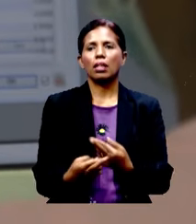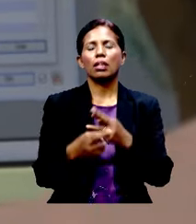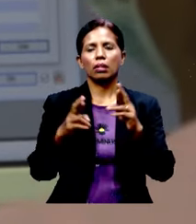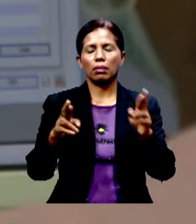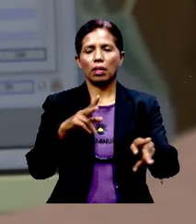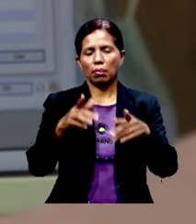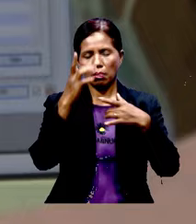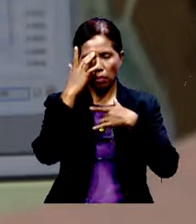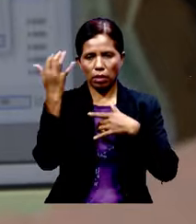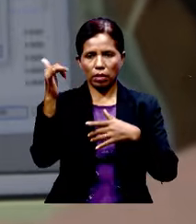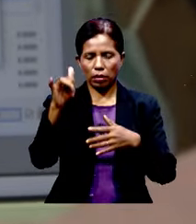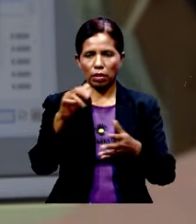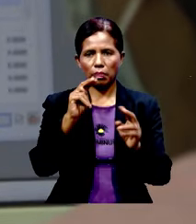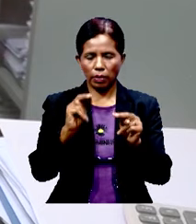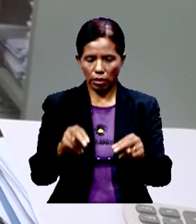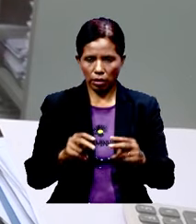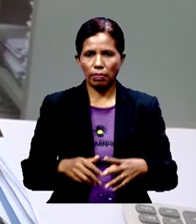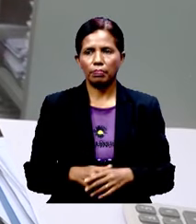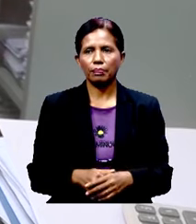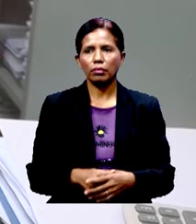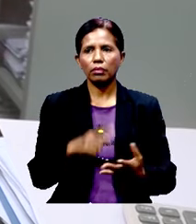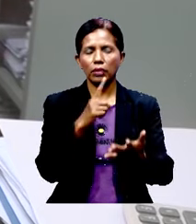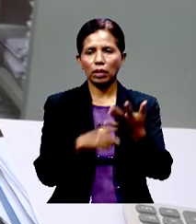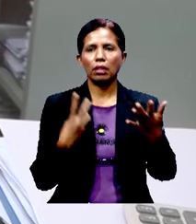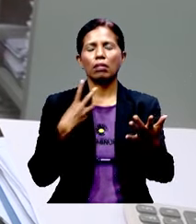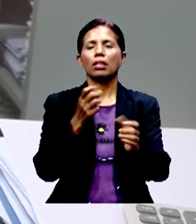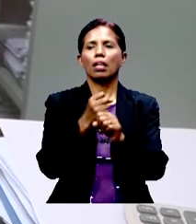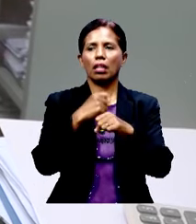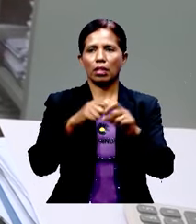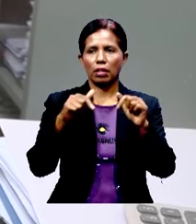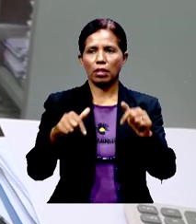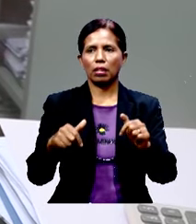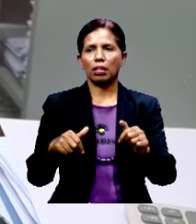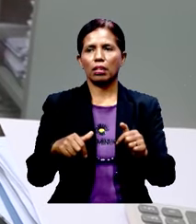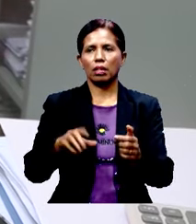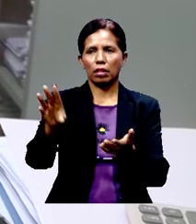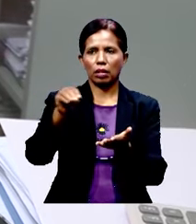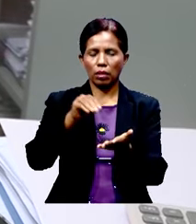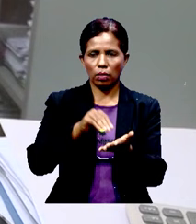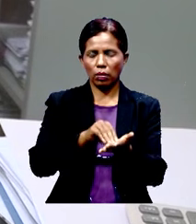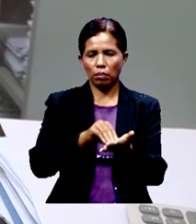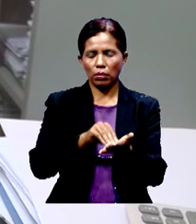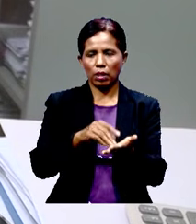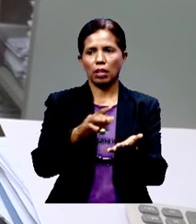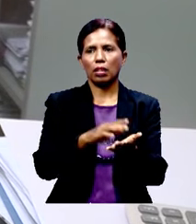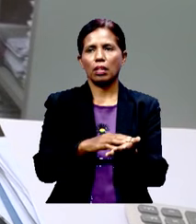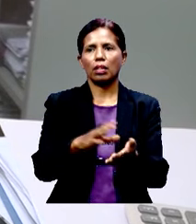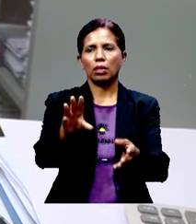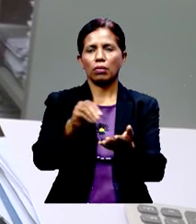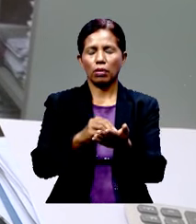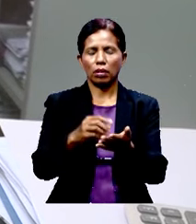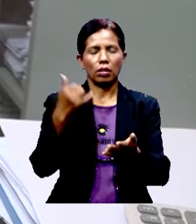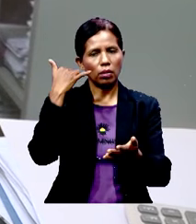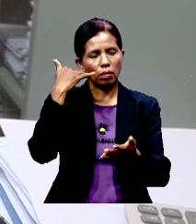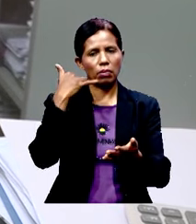pasiennya. Ya necessidade. Saira meta halo ene kata ita kopi reset fo basira. Ita foto sira nomor